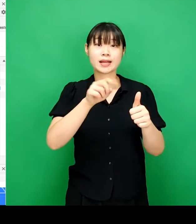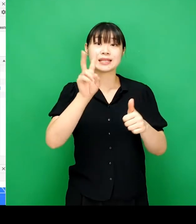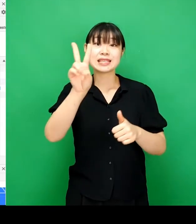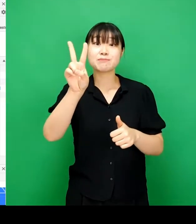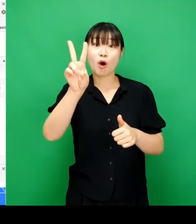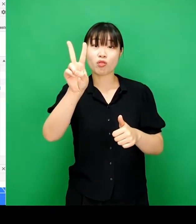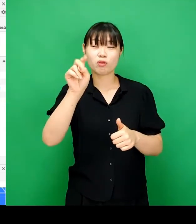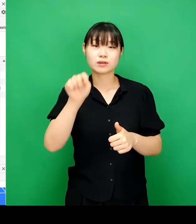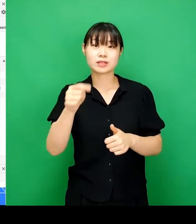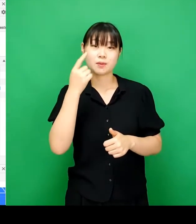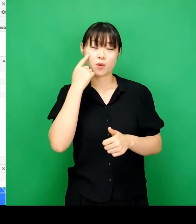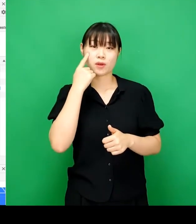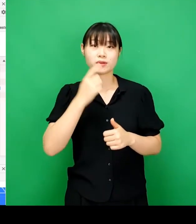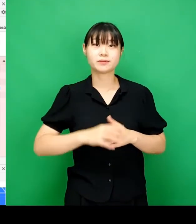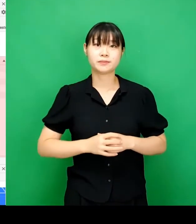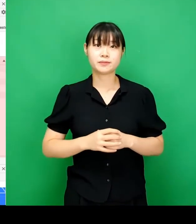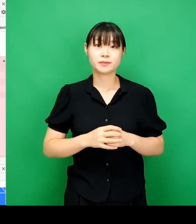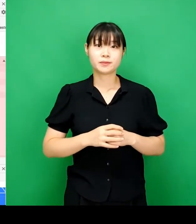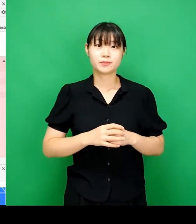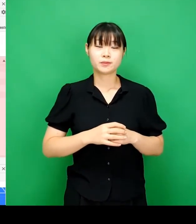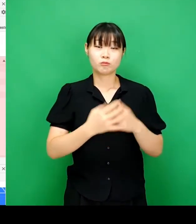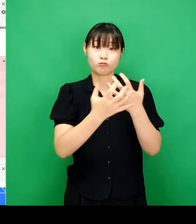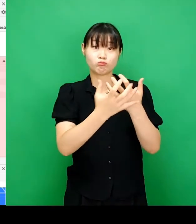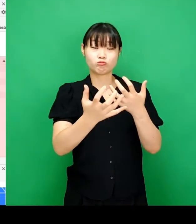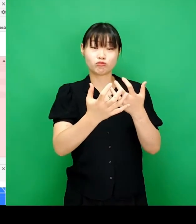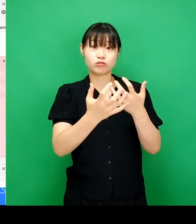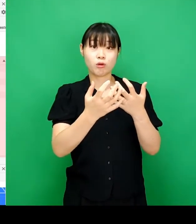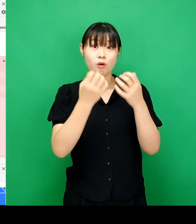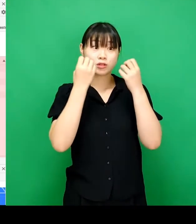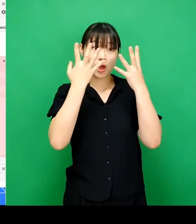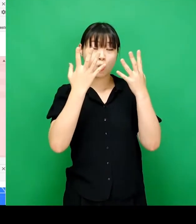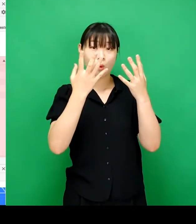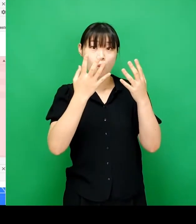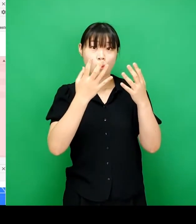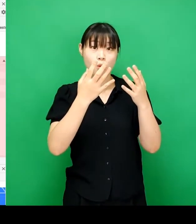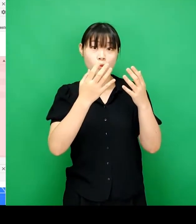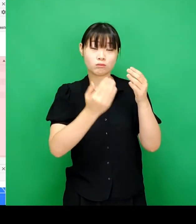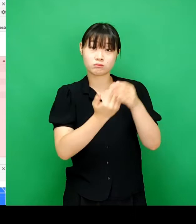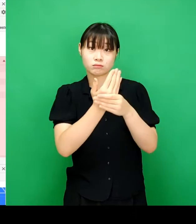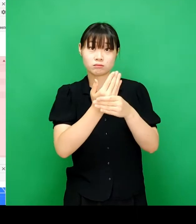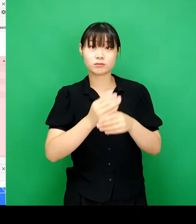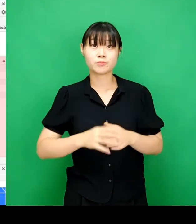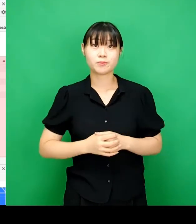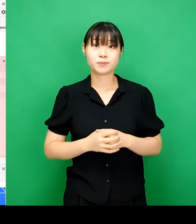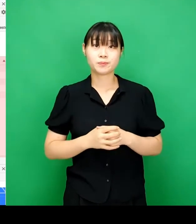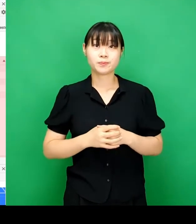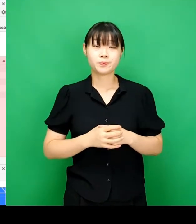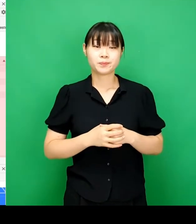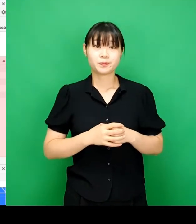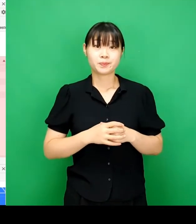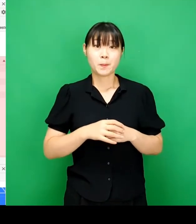번호 2번을 클릭해 보겠습니다. 문서 하나가 새로 생성됐습니다.